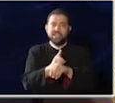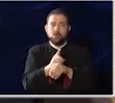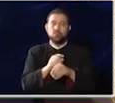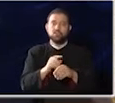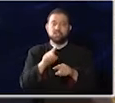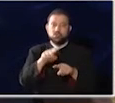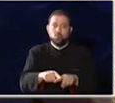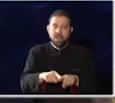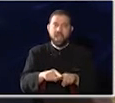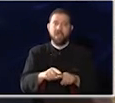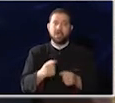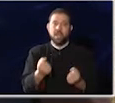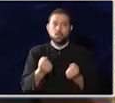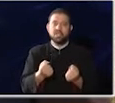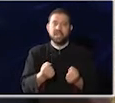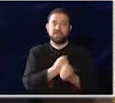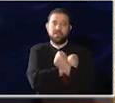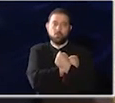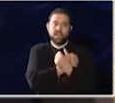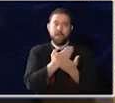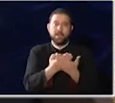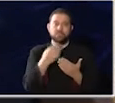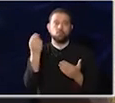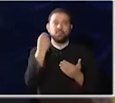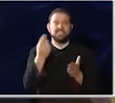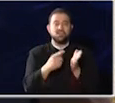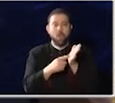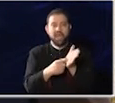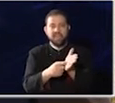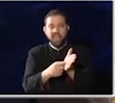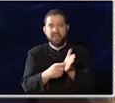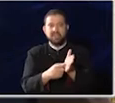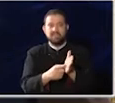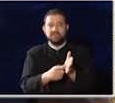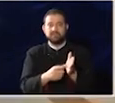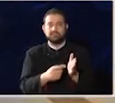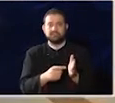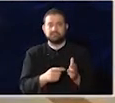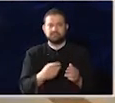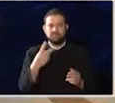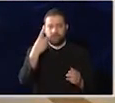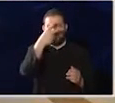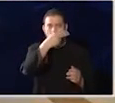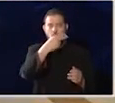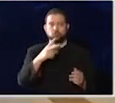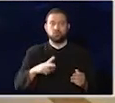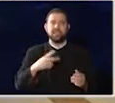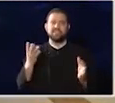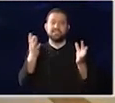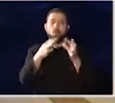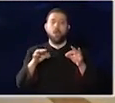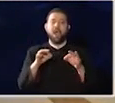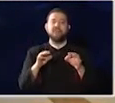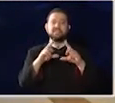iubirea față de Dumnezeu, manifestată practic. Asceza, de fapt, este o